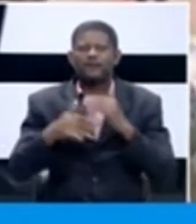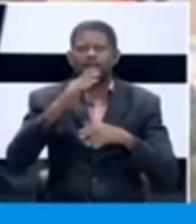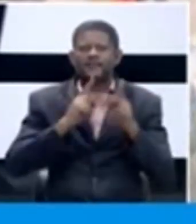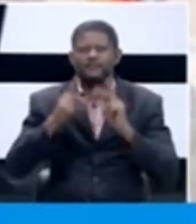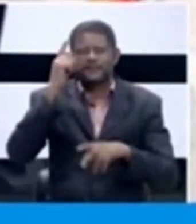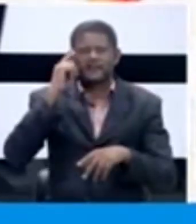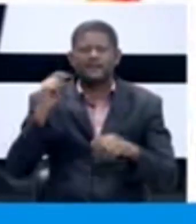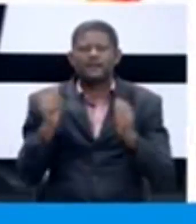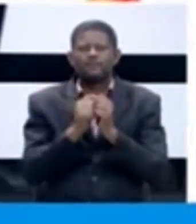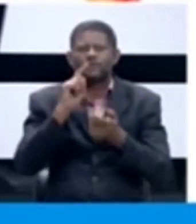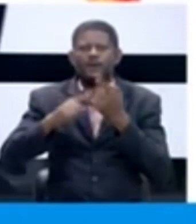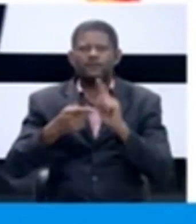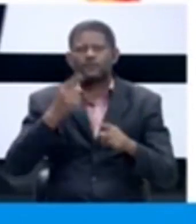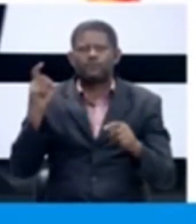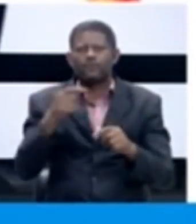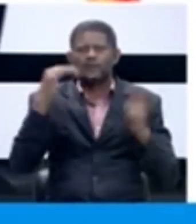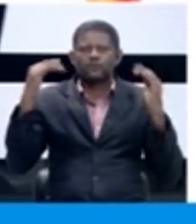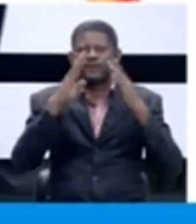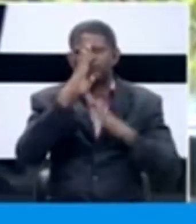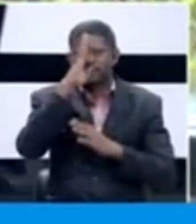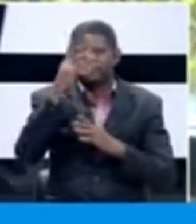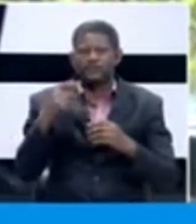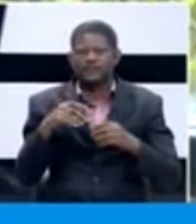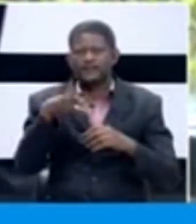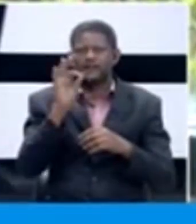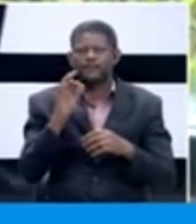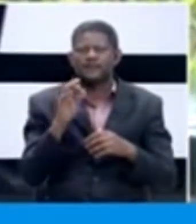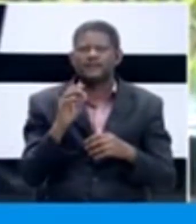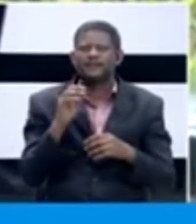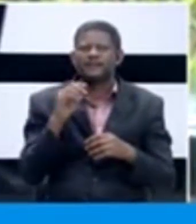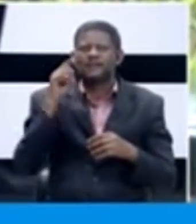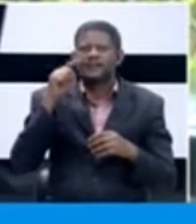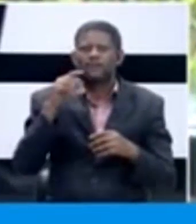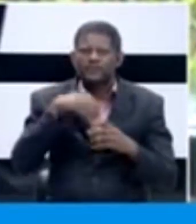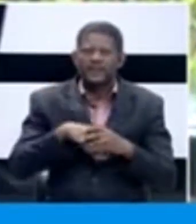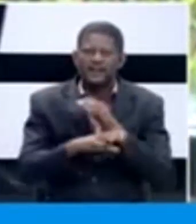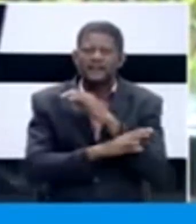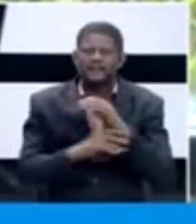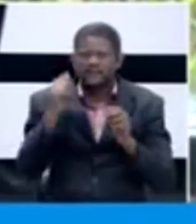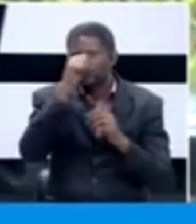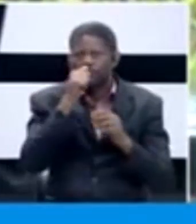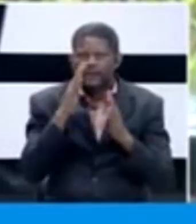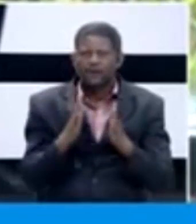ትግራይ ምስ መሻርክቱ ብምዃን ኩናት ወሊዑ ይርከብ። ኢሳያስ ኣሪኹ ና ውሽጢ ዓዲ